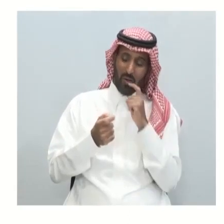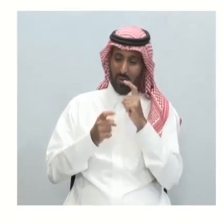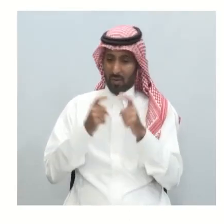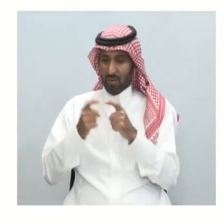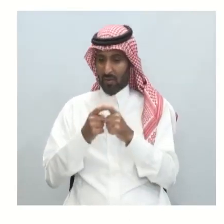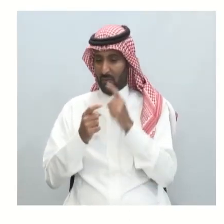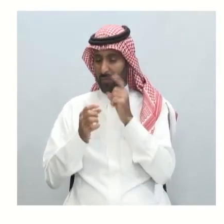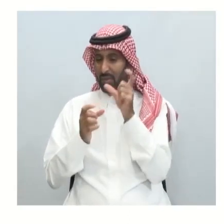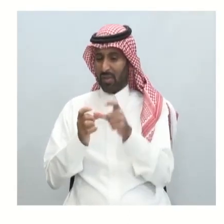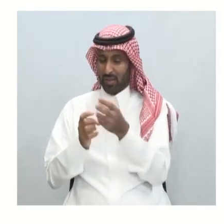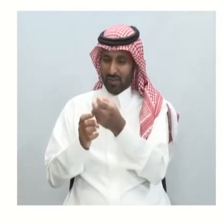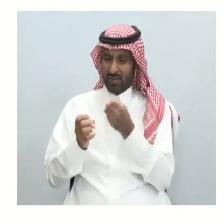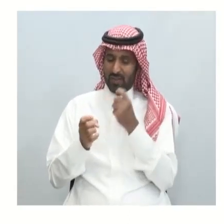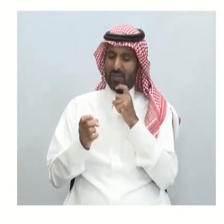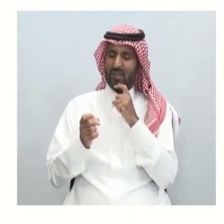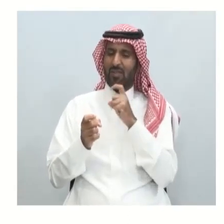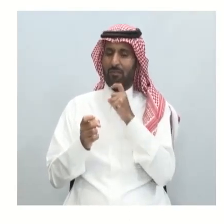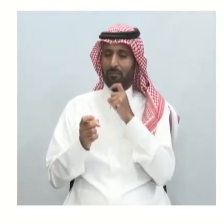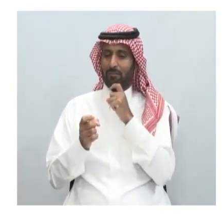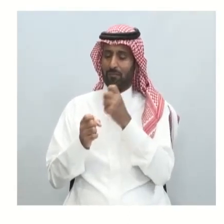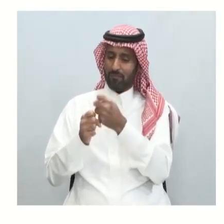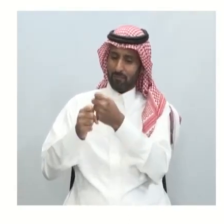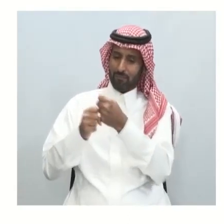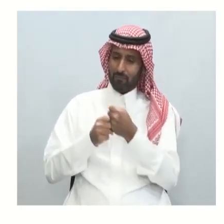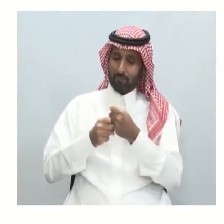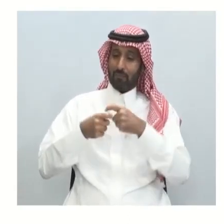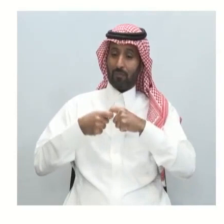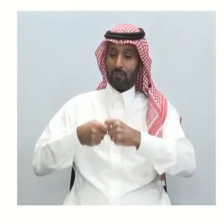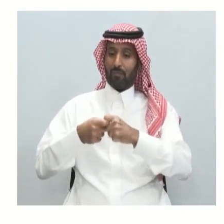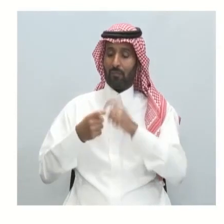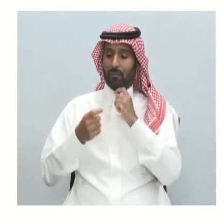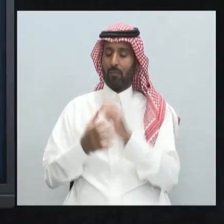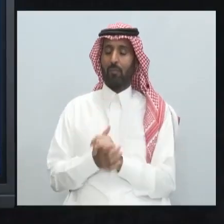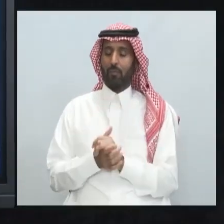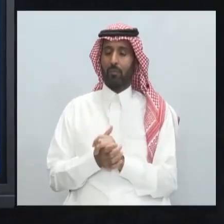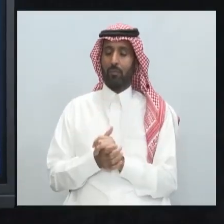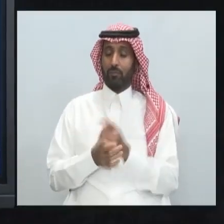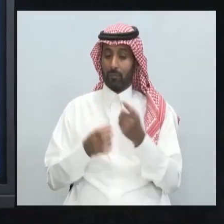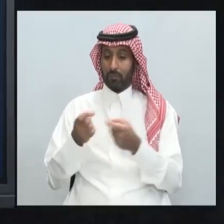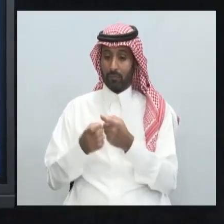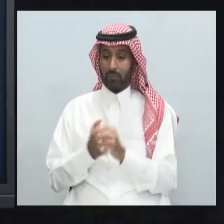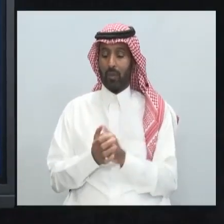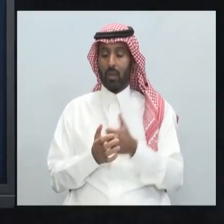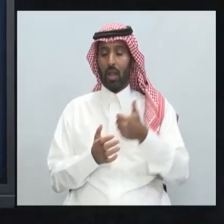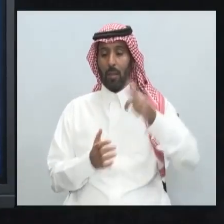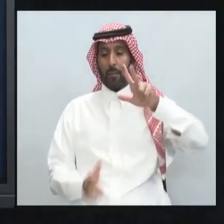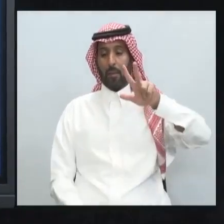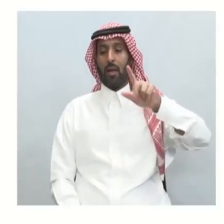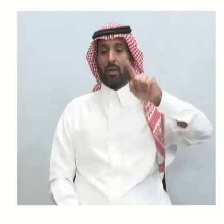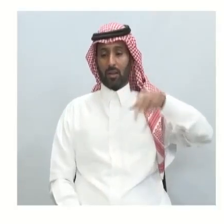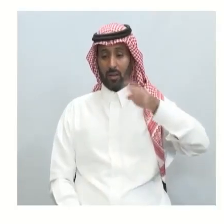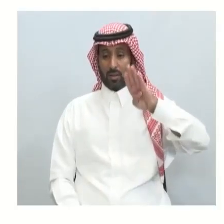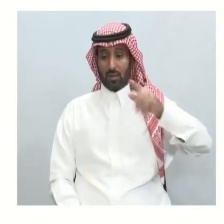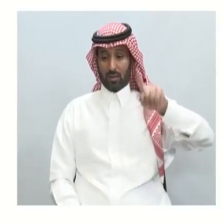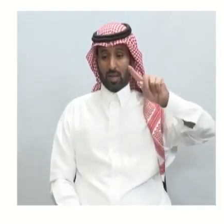المركب الايوني ا اذا هي اضعف من الروابط بين المركبات الايونيه هذه قوى